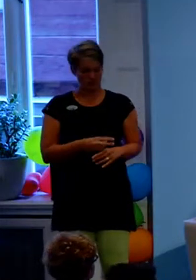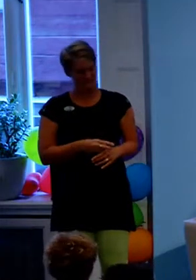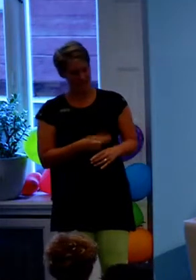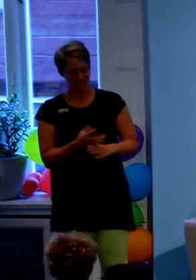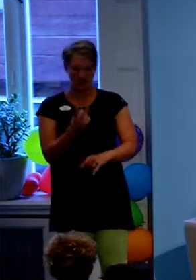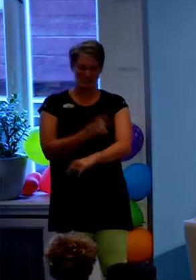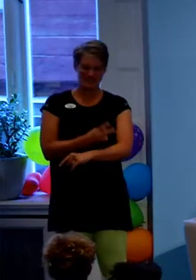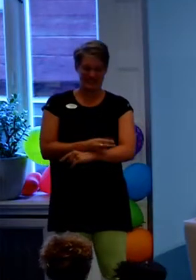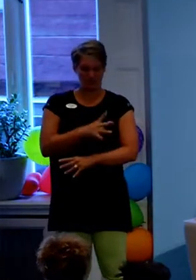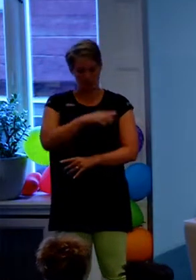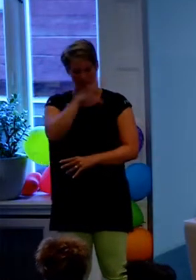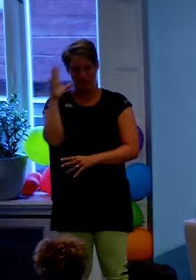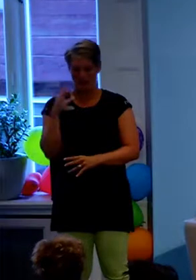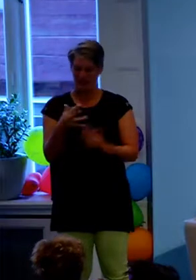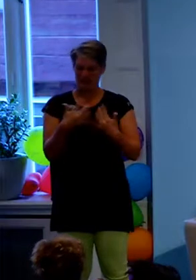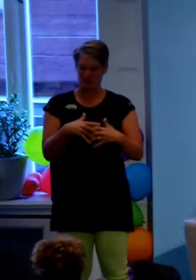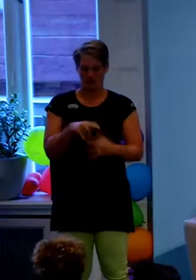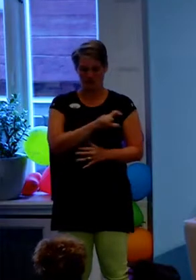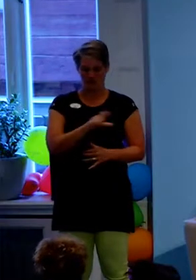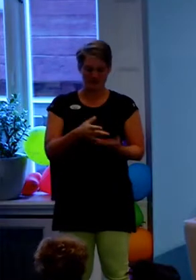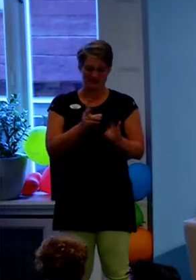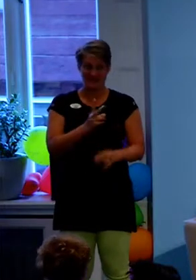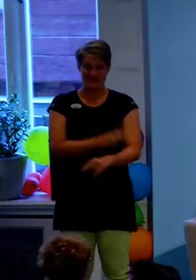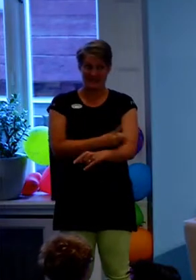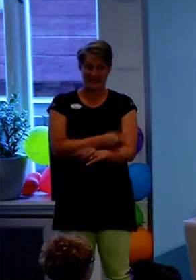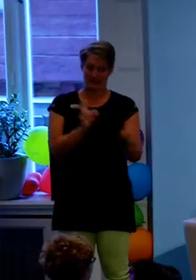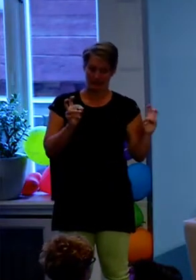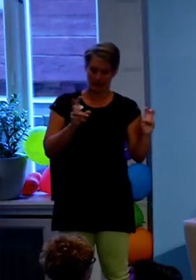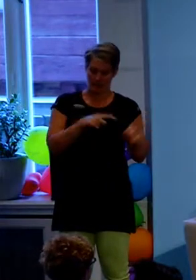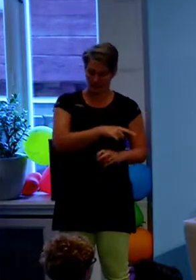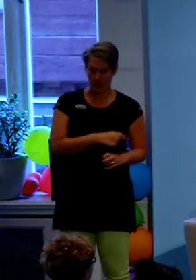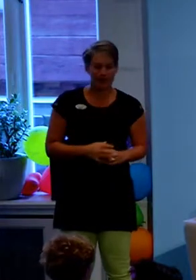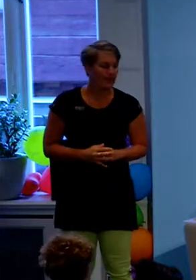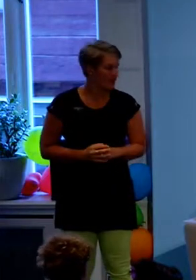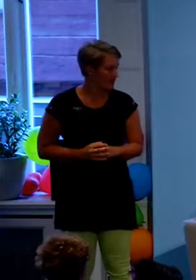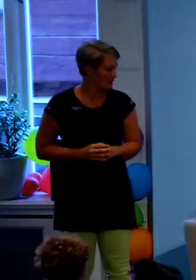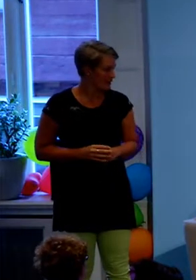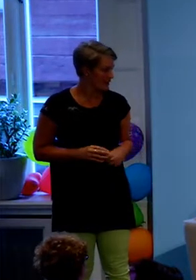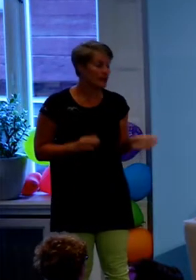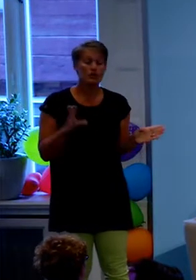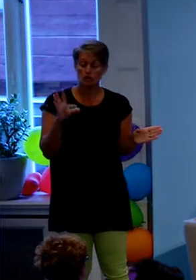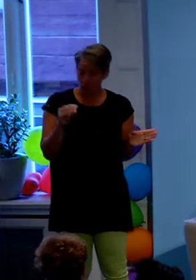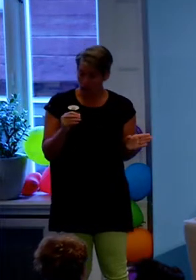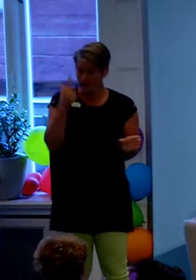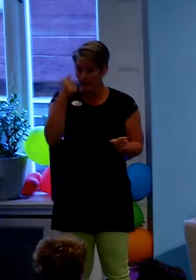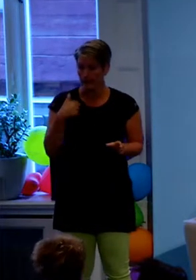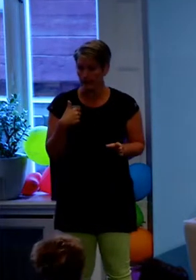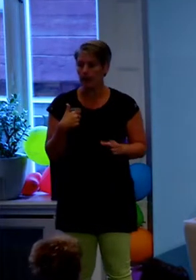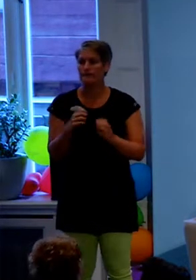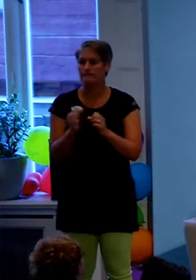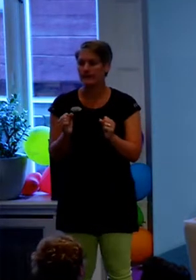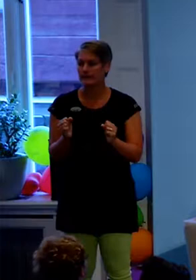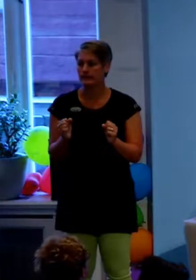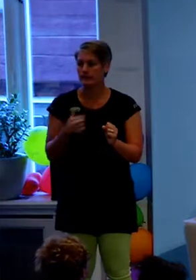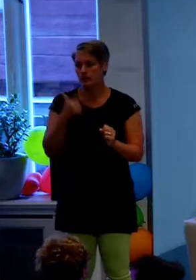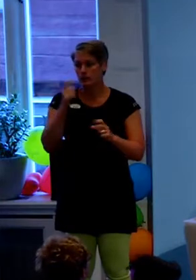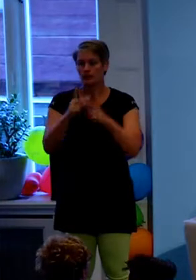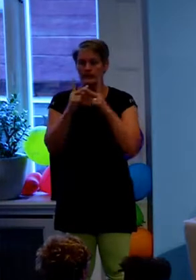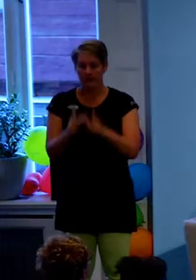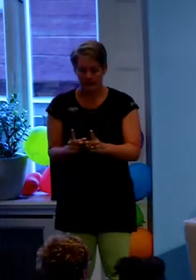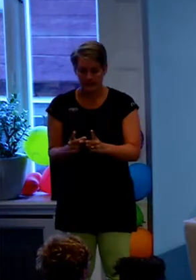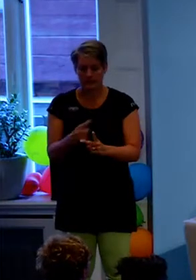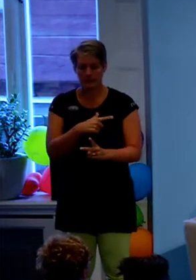något gammalt industriföretag. Är det så eller är jag helt fel på det? Ja, men alltså, jag tänker, ja, förvisso, det tror jag nog. Men då tror jag återigen, då behöver